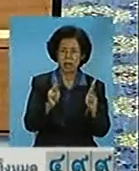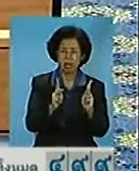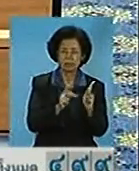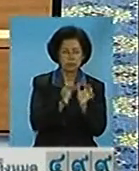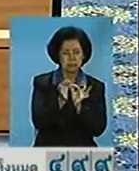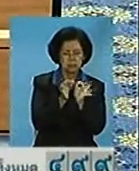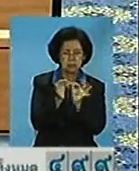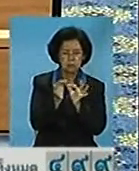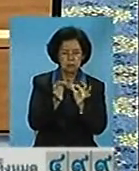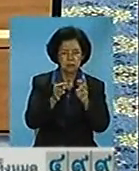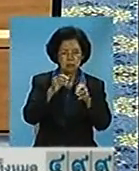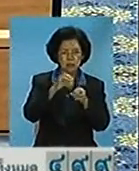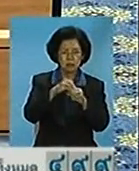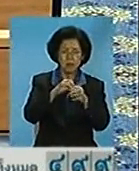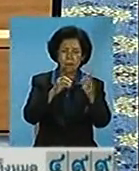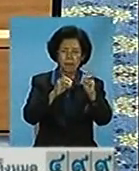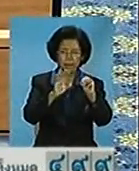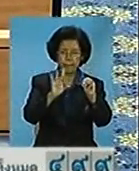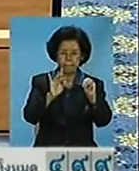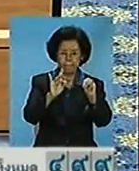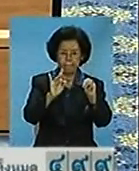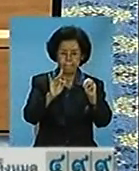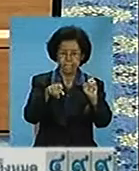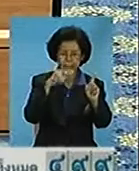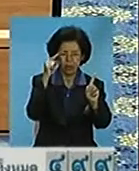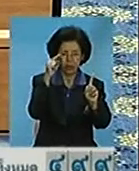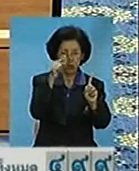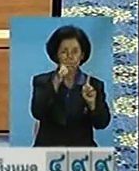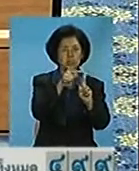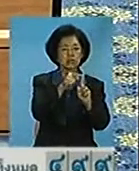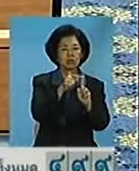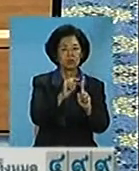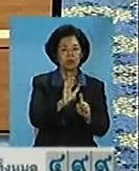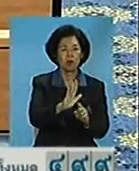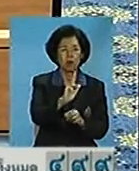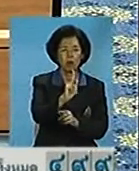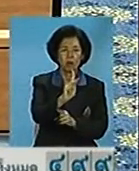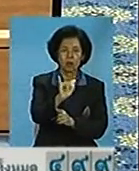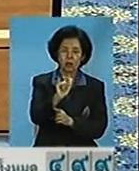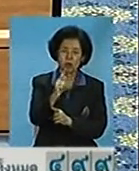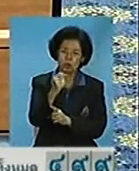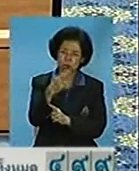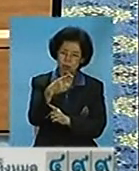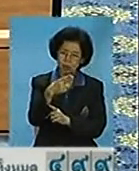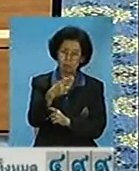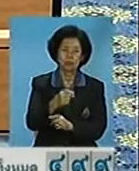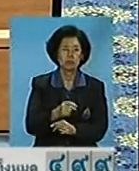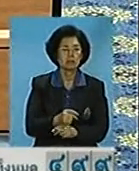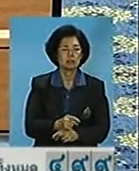ในมาตรา8เนี่ยเราลงในเรื่องวัตถุประสงค์ของกยธหรือการยางแห่งประเทศ